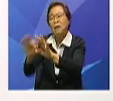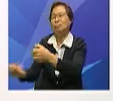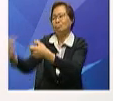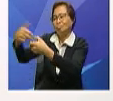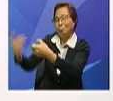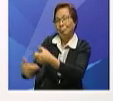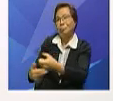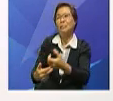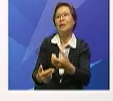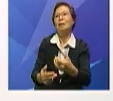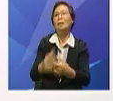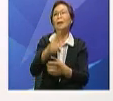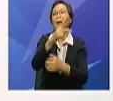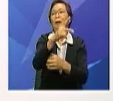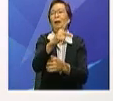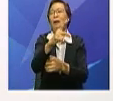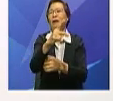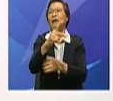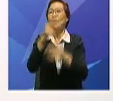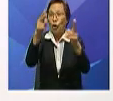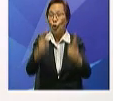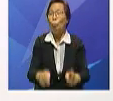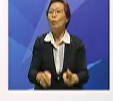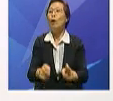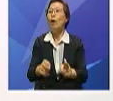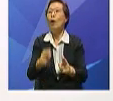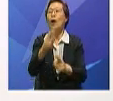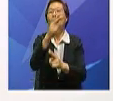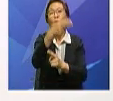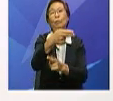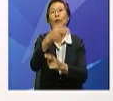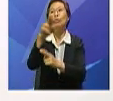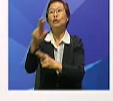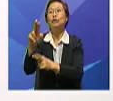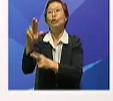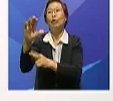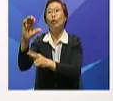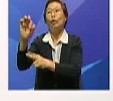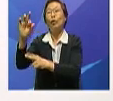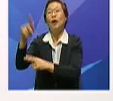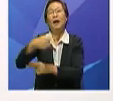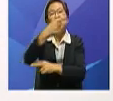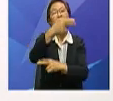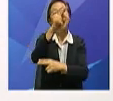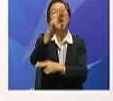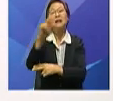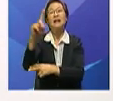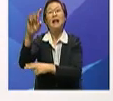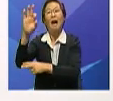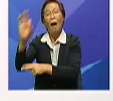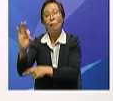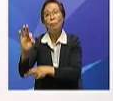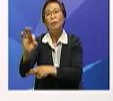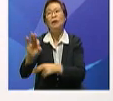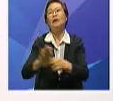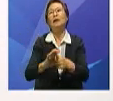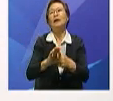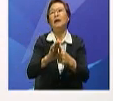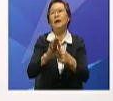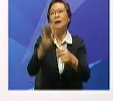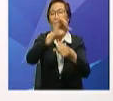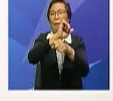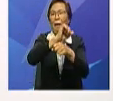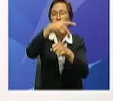hal ini ke mode source development Cooperation atau sebelumnya dikenali sebagai cadiak dan perbadanan tabung pembangunan